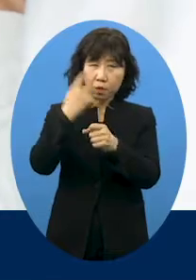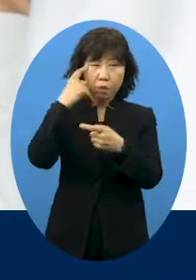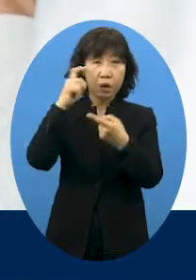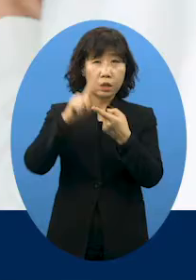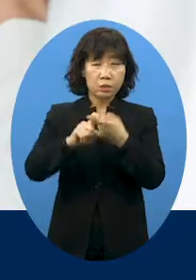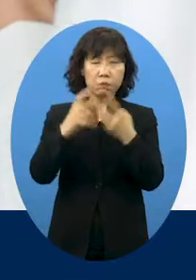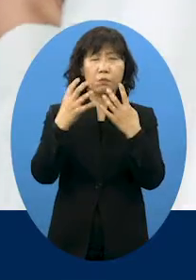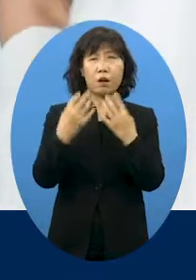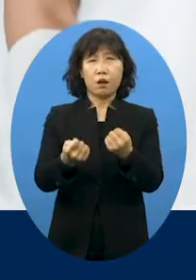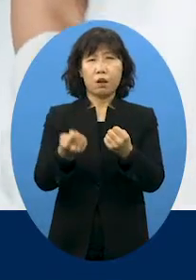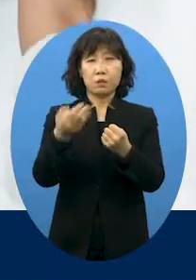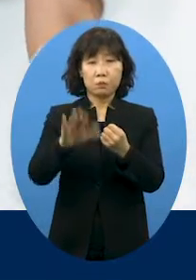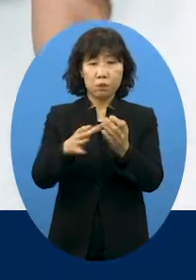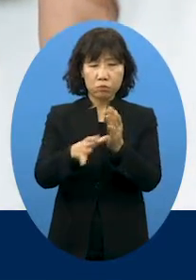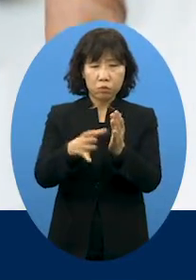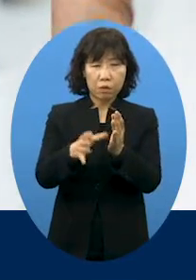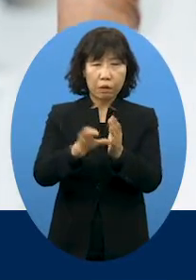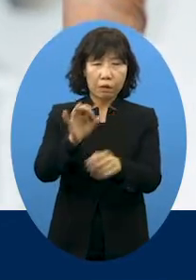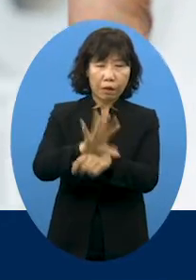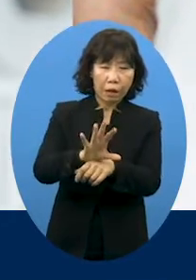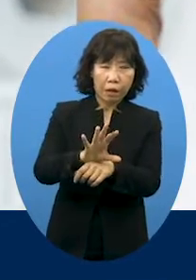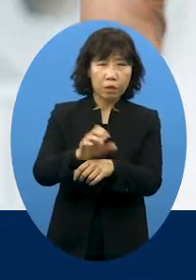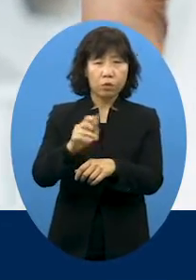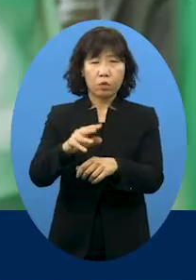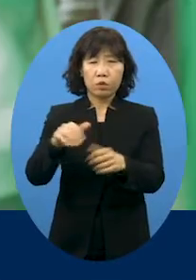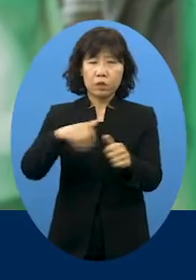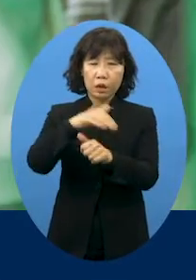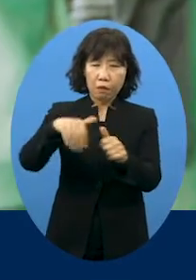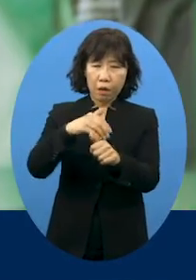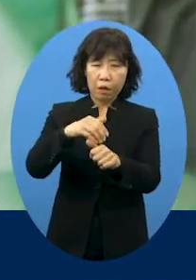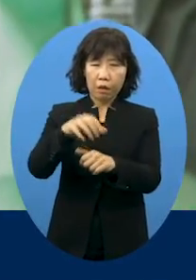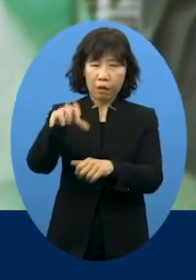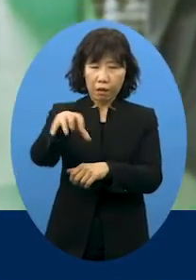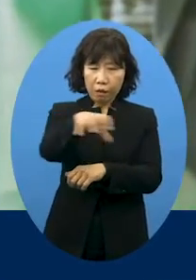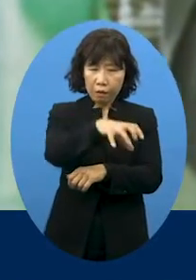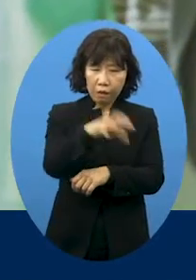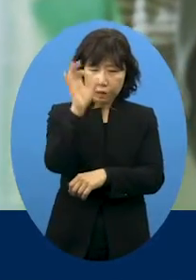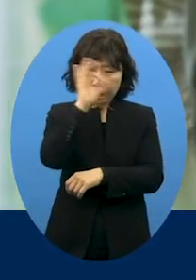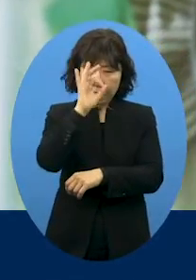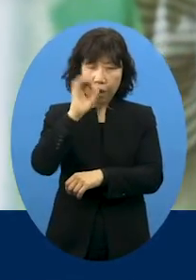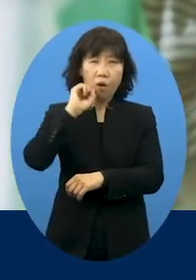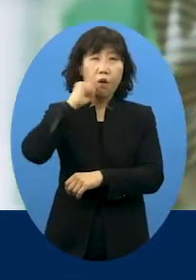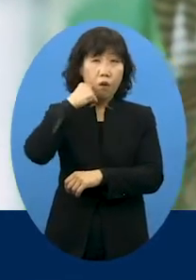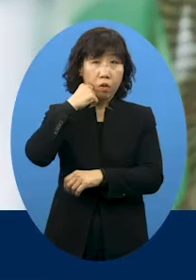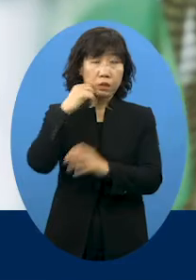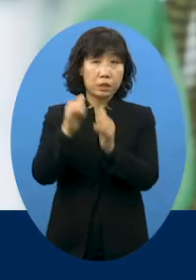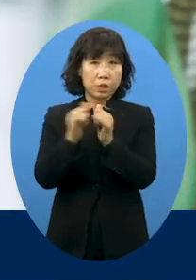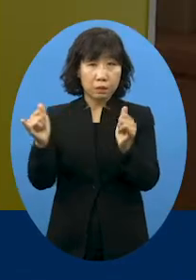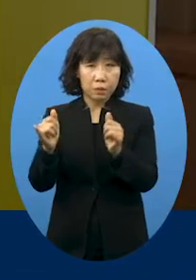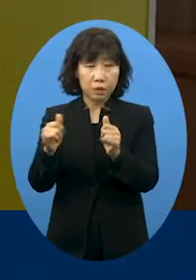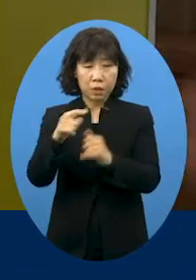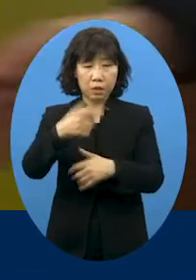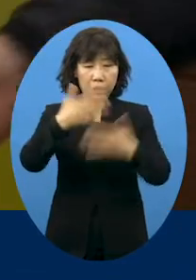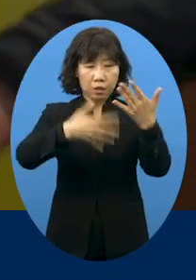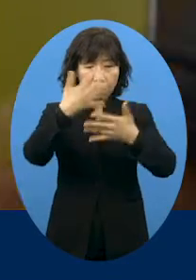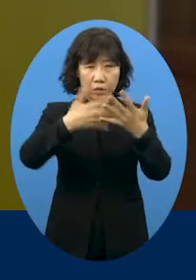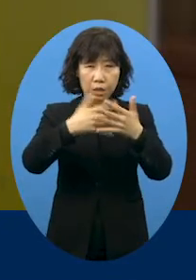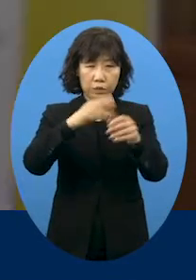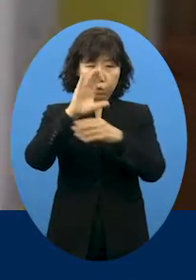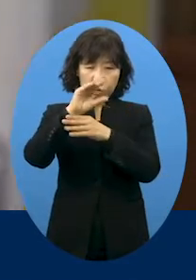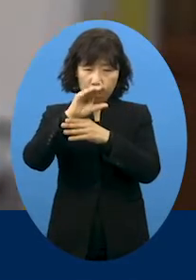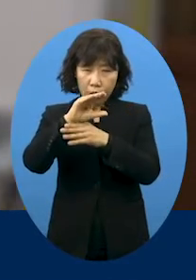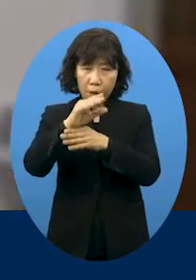제작의 관심은 많지만 국가 장비를 구입하거나 적합한 공간을 찾기 어려웠던 주민들이 영상 촬영과